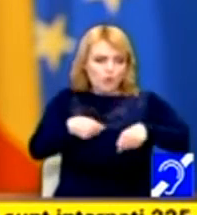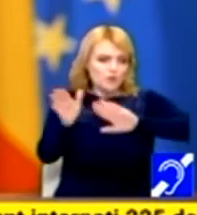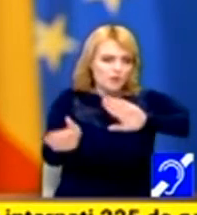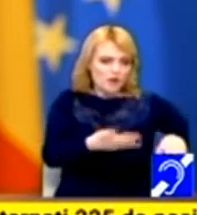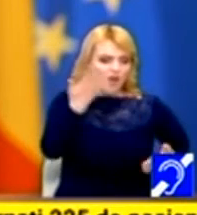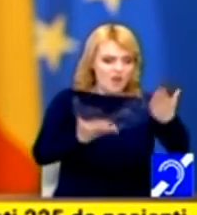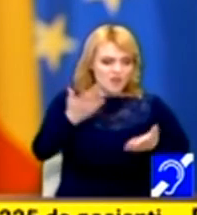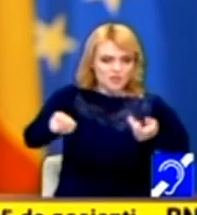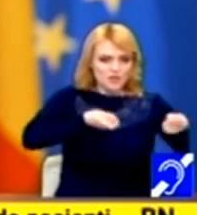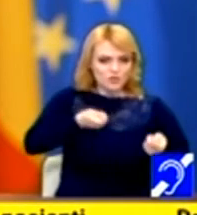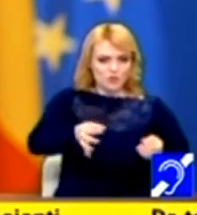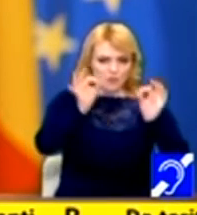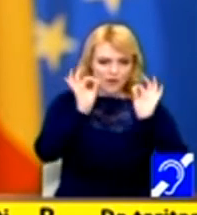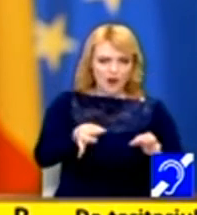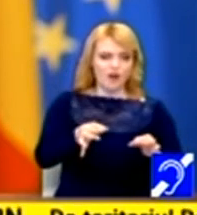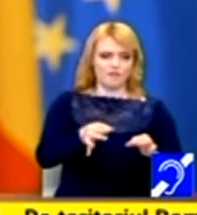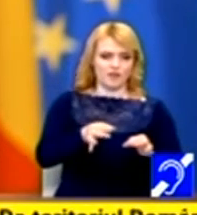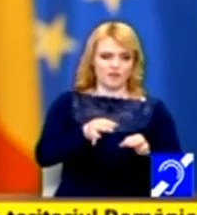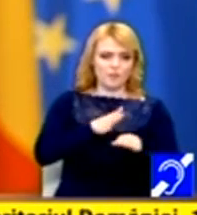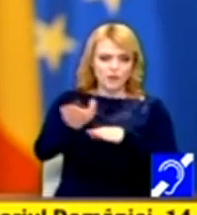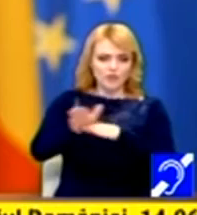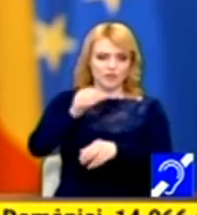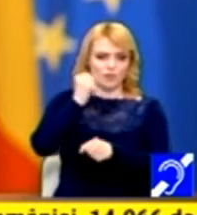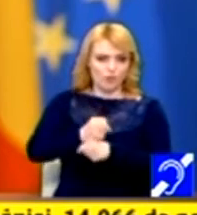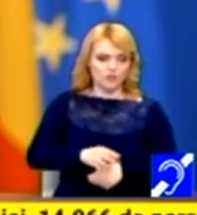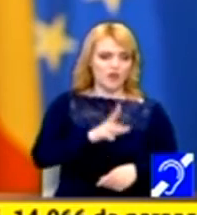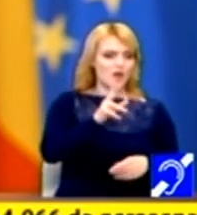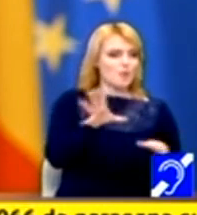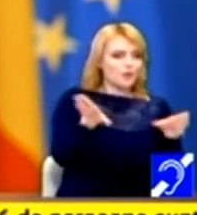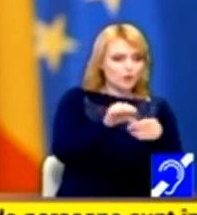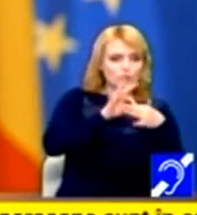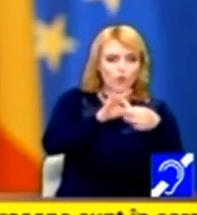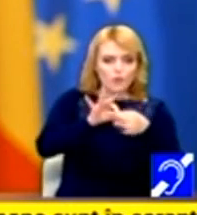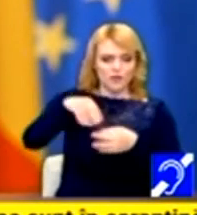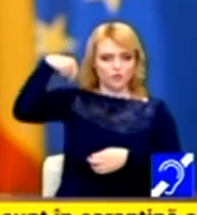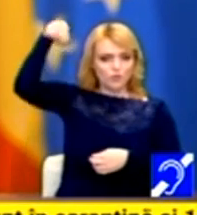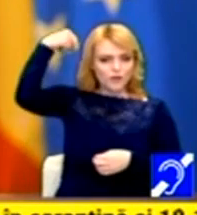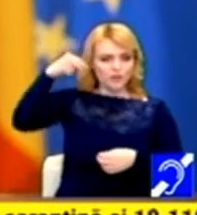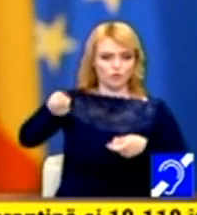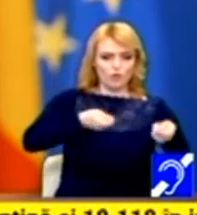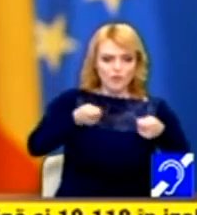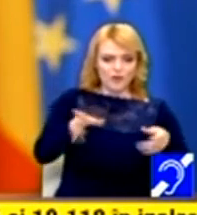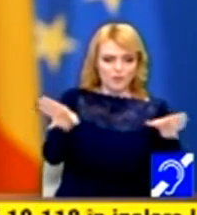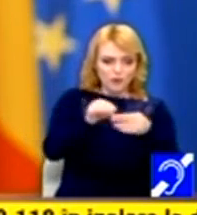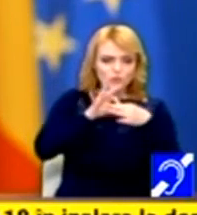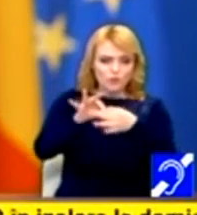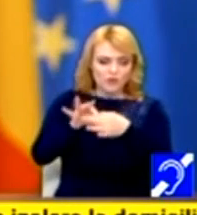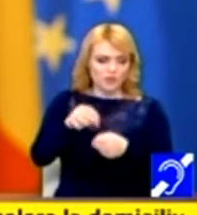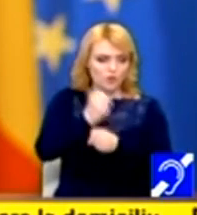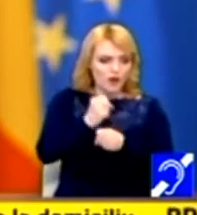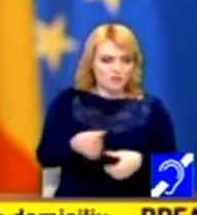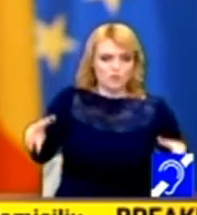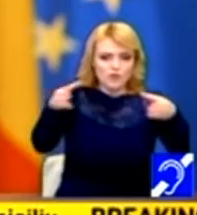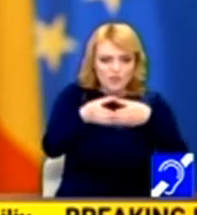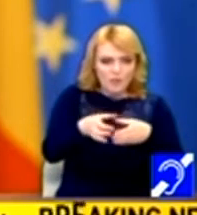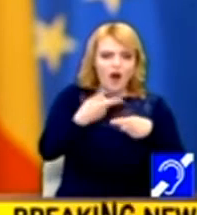dacă executivul, reprezentat de președinte și guvern, lucrează ca o echipă. Și acesta este modul de